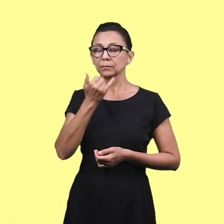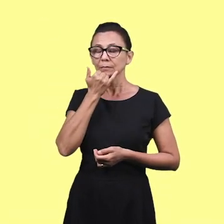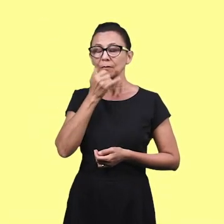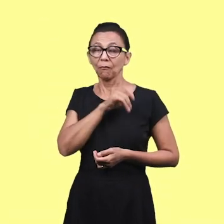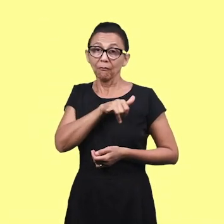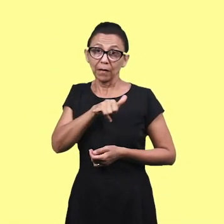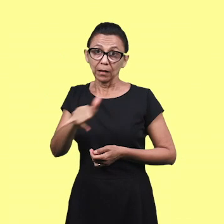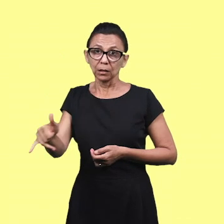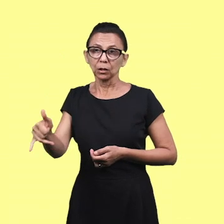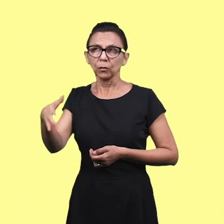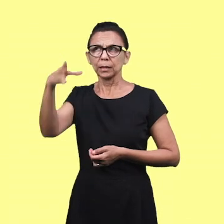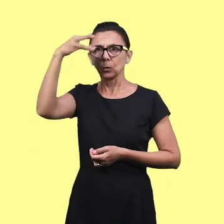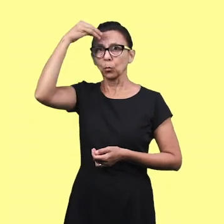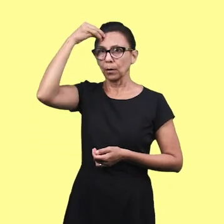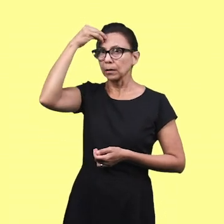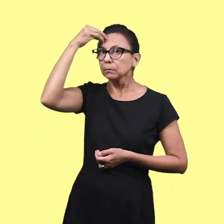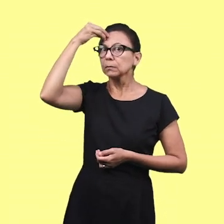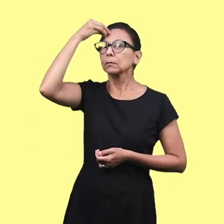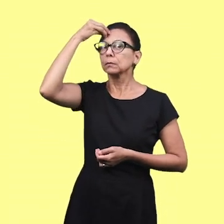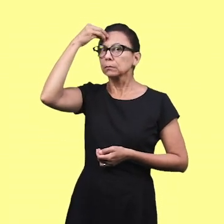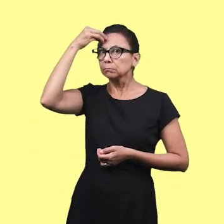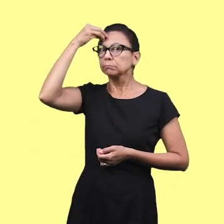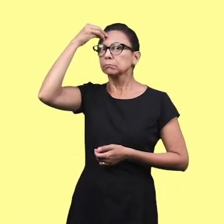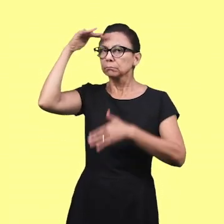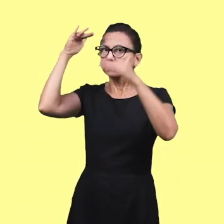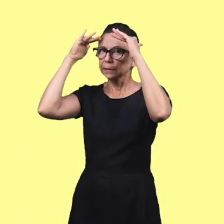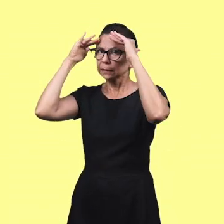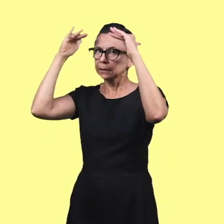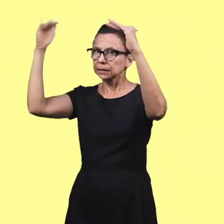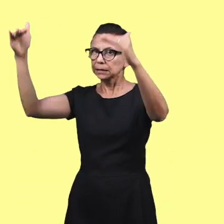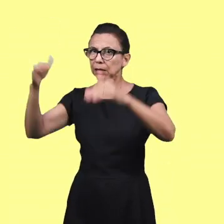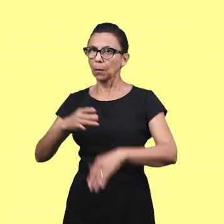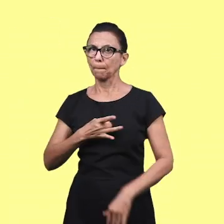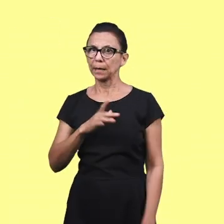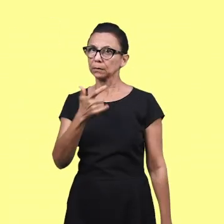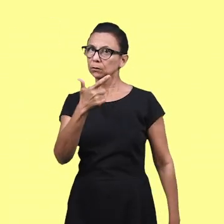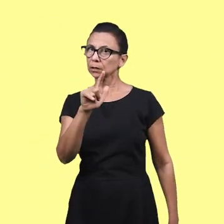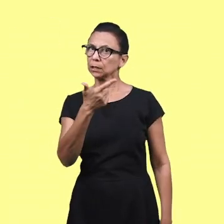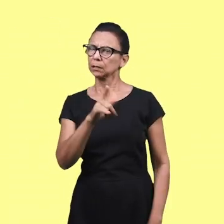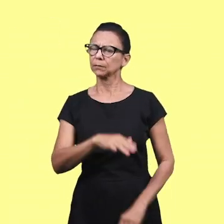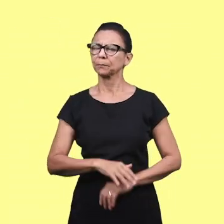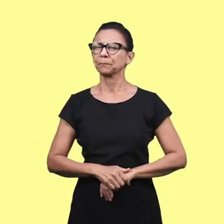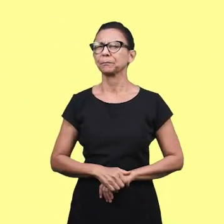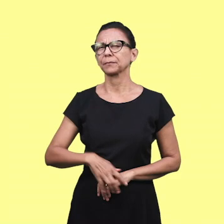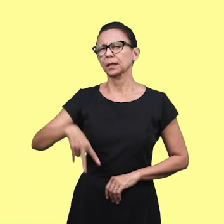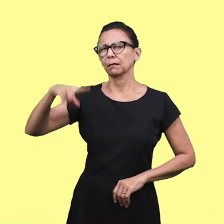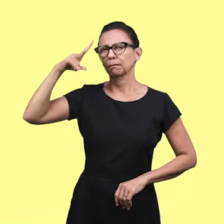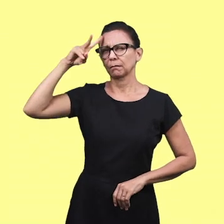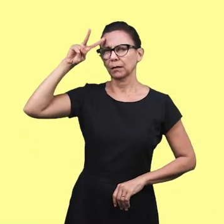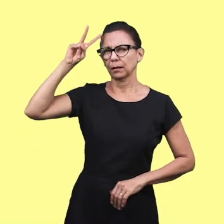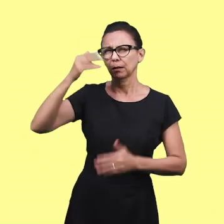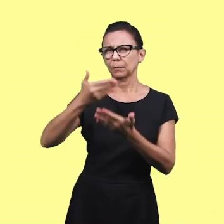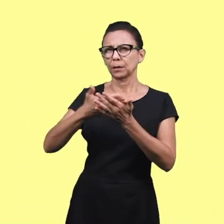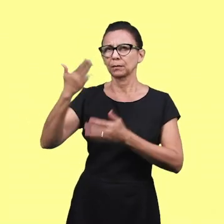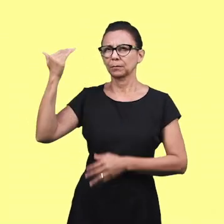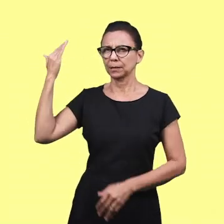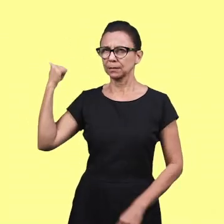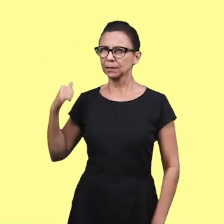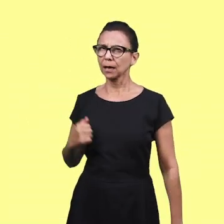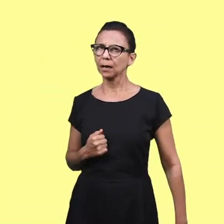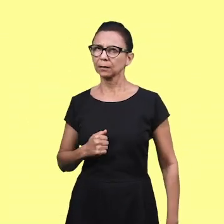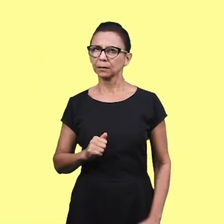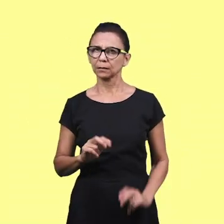de donner la parole de Dieu au peuple. Vous vous rappelez de l'étude précédente sur avoir la foi et croire dans la